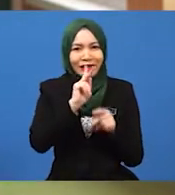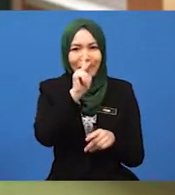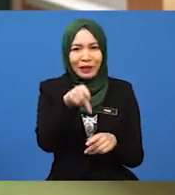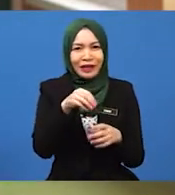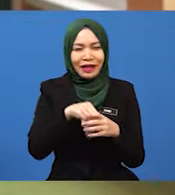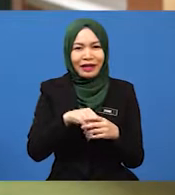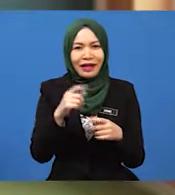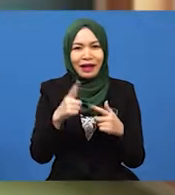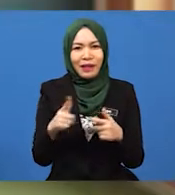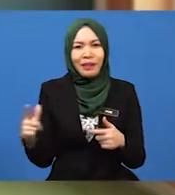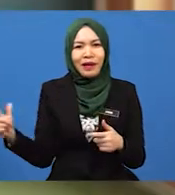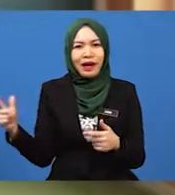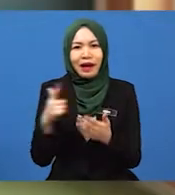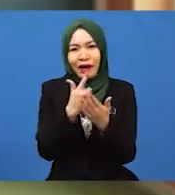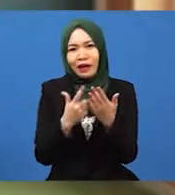tadi.